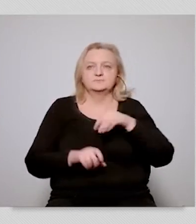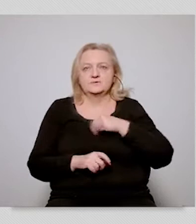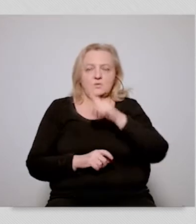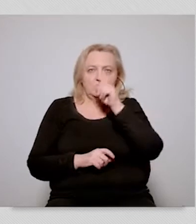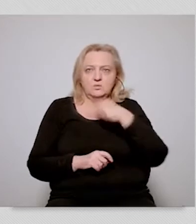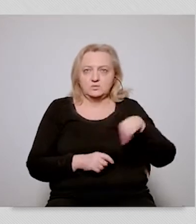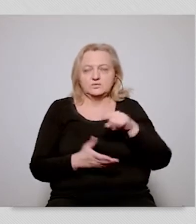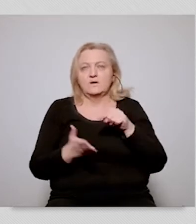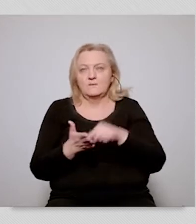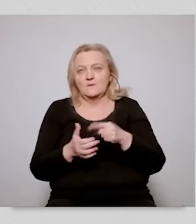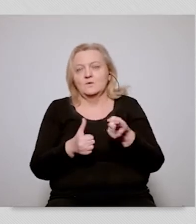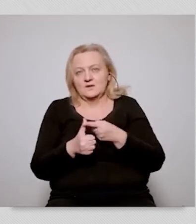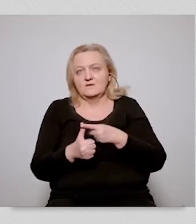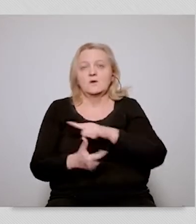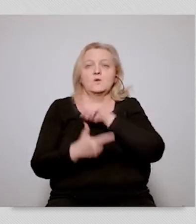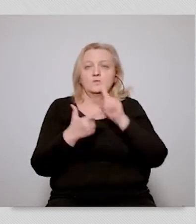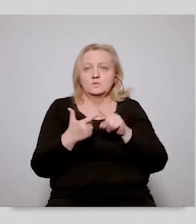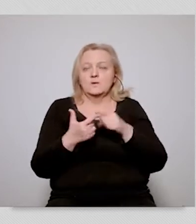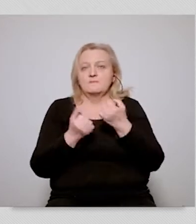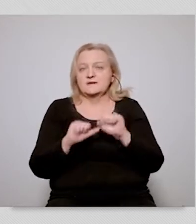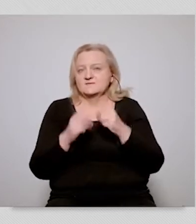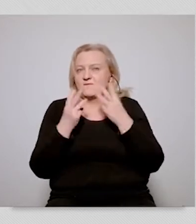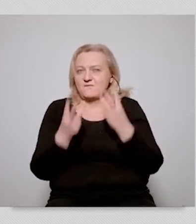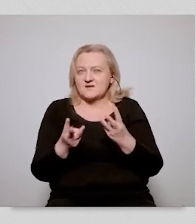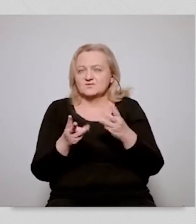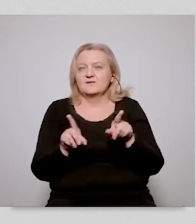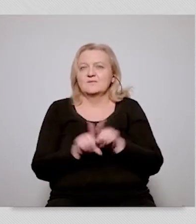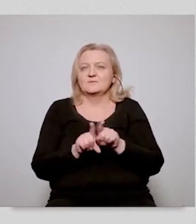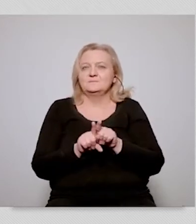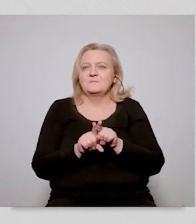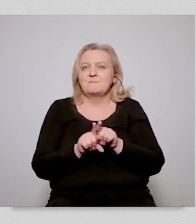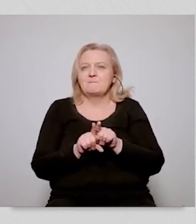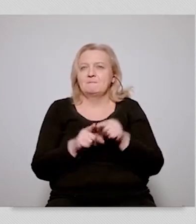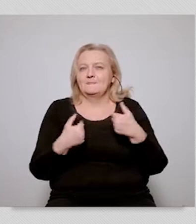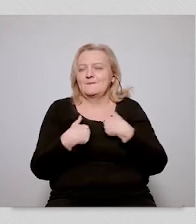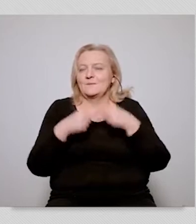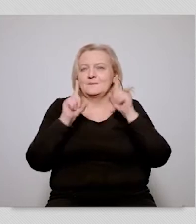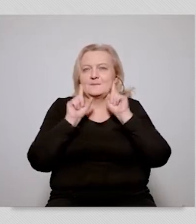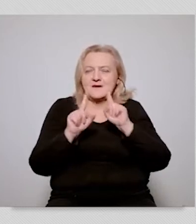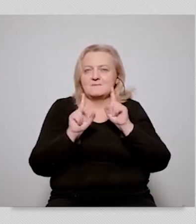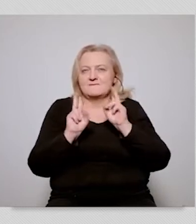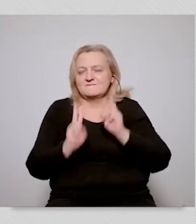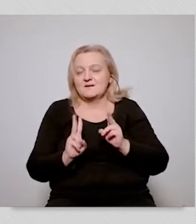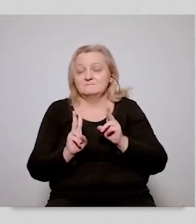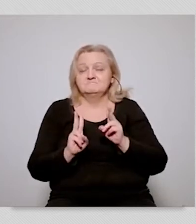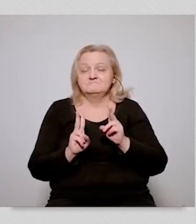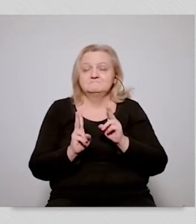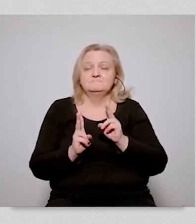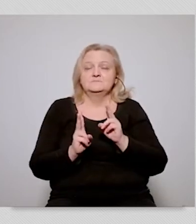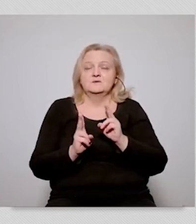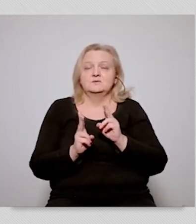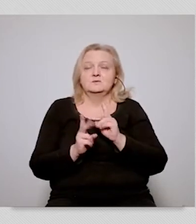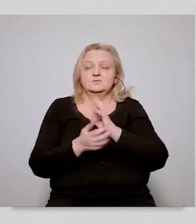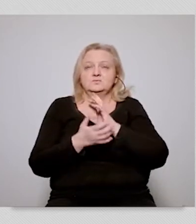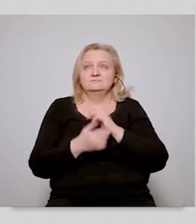to jest jednozwanie drugie, niezwykle istotne, no to mnie naprawdę rzeczywiście poraziło, to analiza